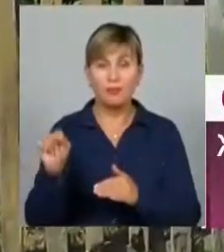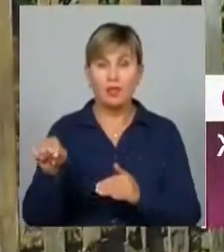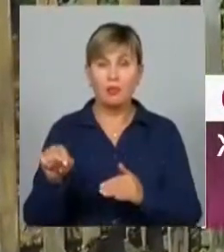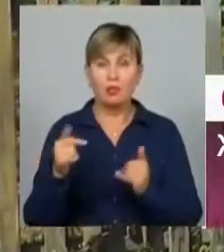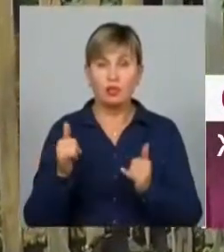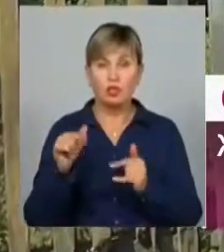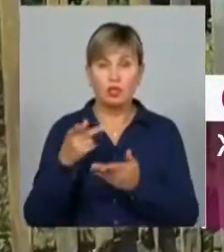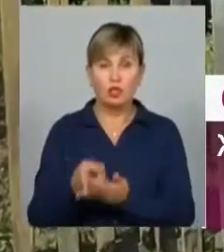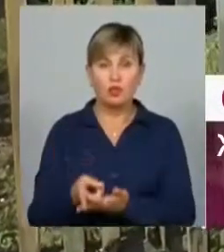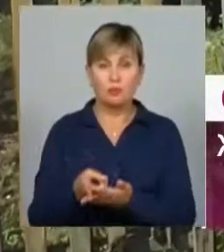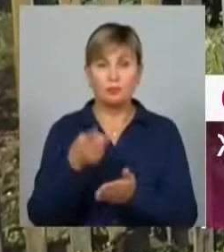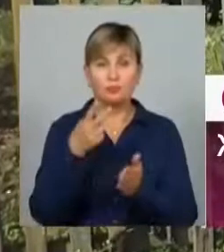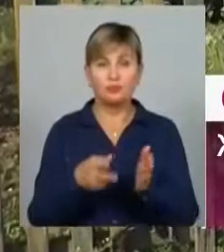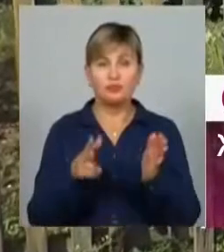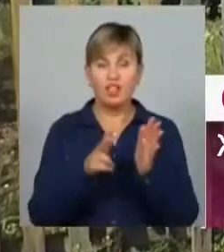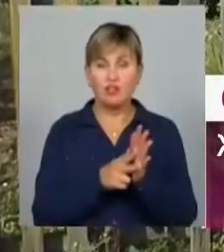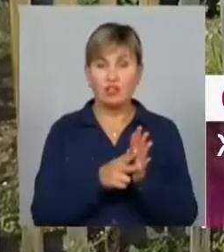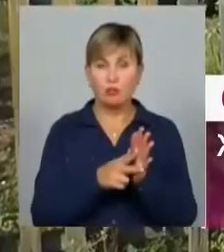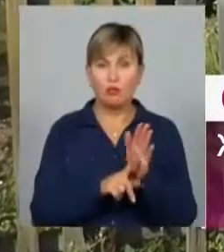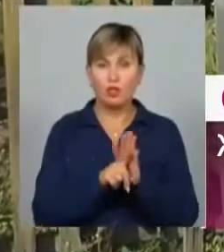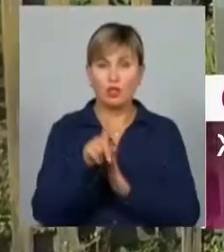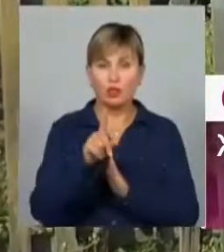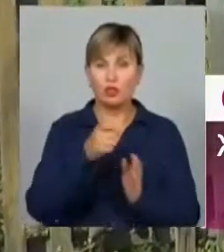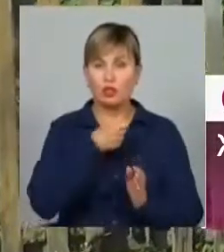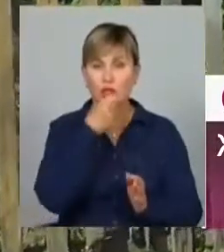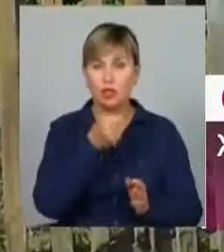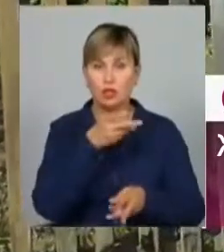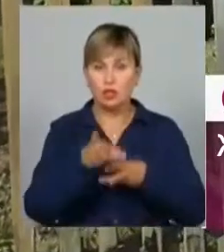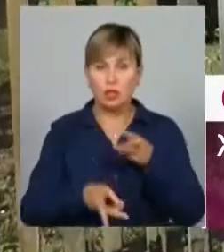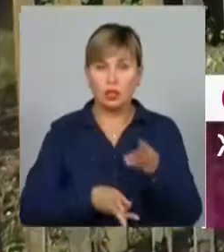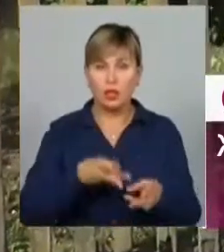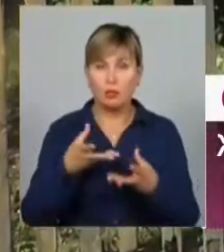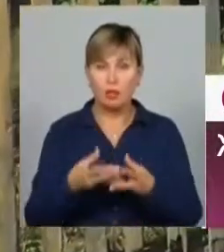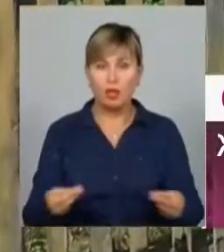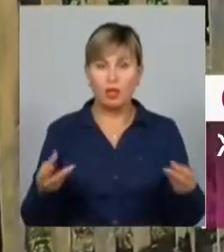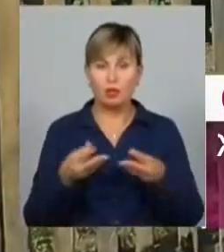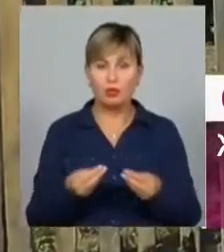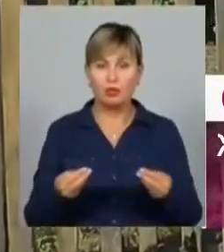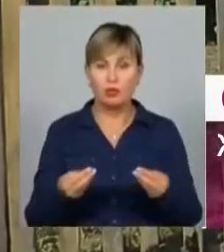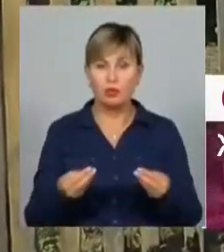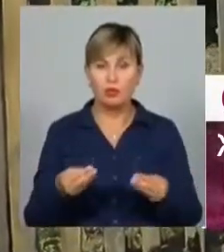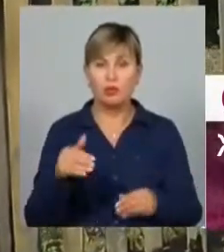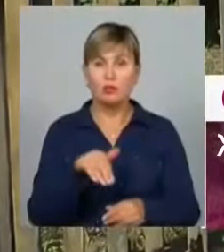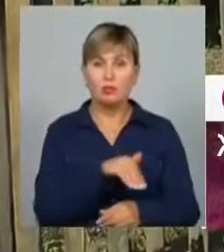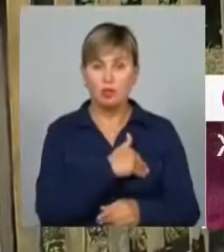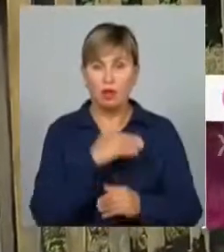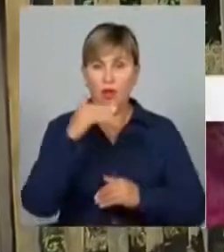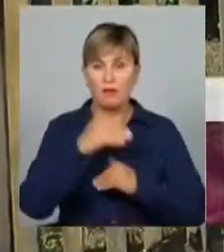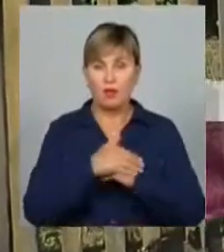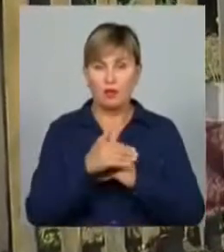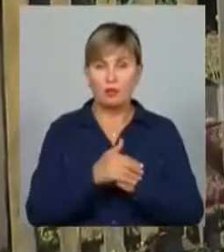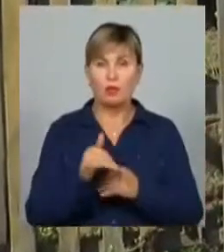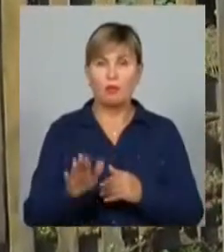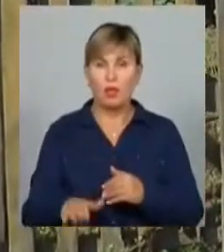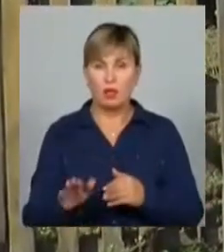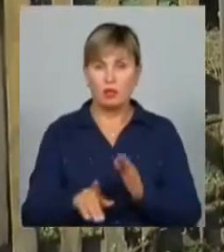пойду. С 28-го началось, старшая стала рыгать, поносить. Температура к вечеру у